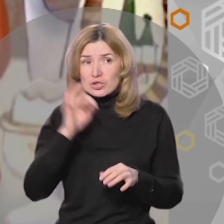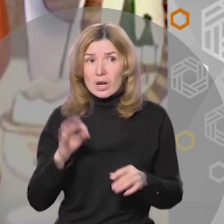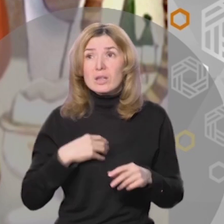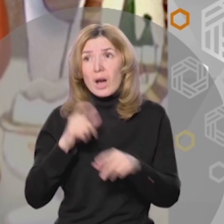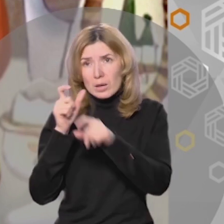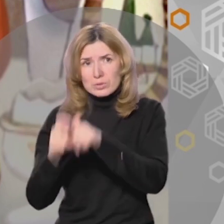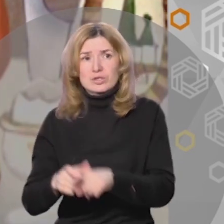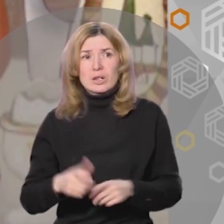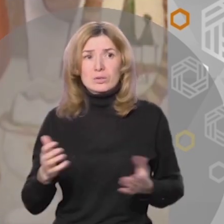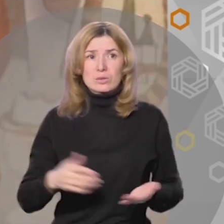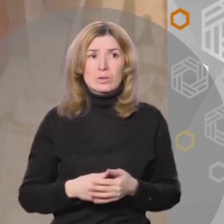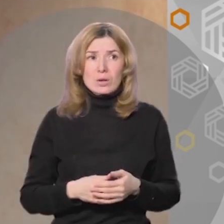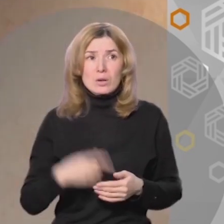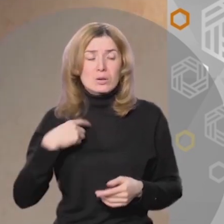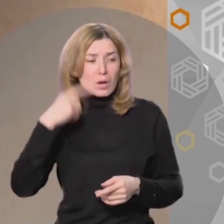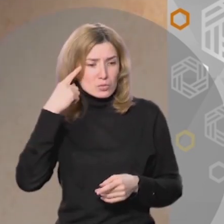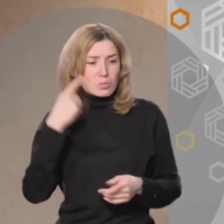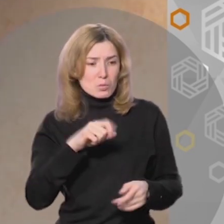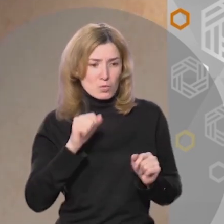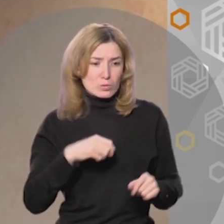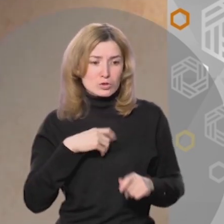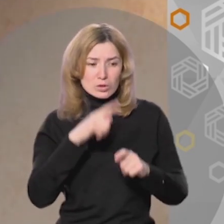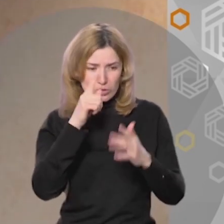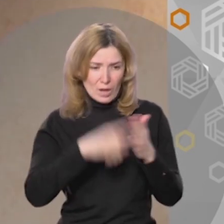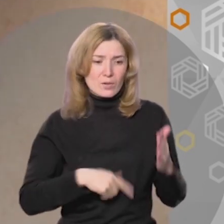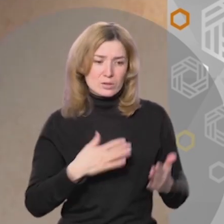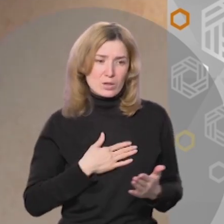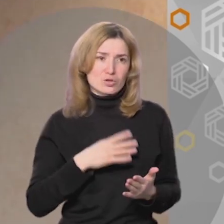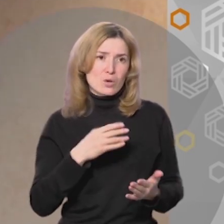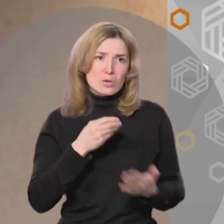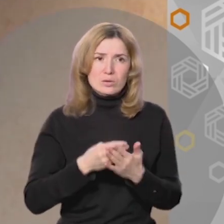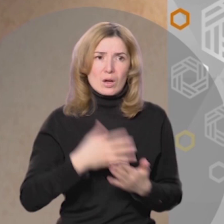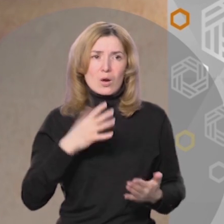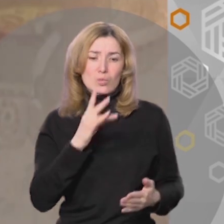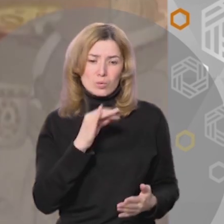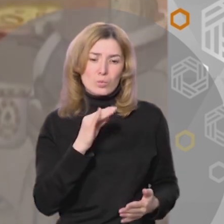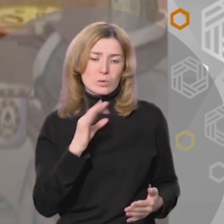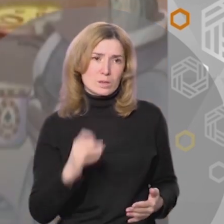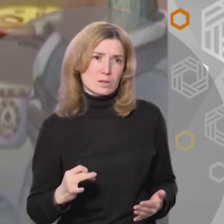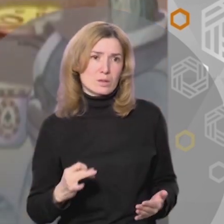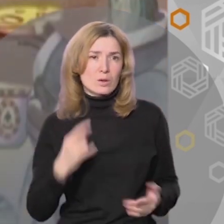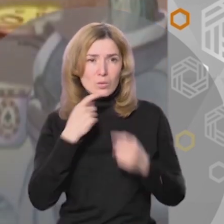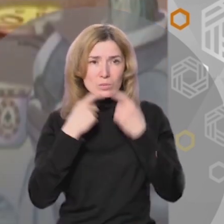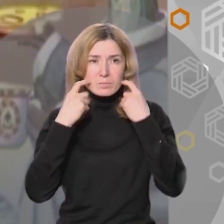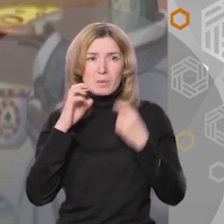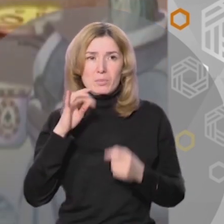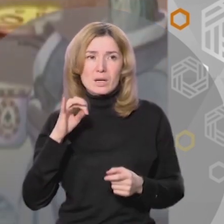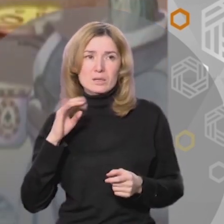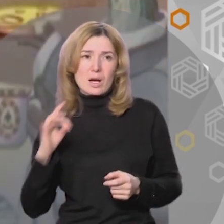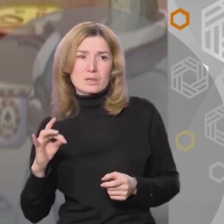что, обещаю. Я думаю, мы можем доверить это дело нашему дорогому Нюке, улыбнулся